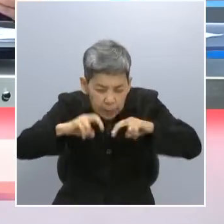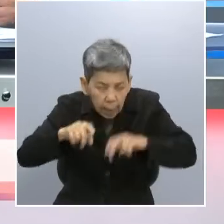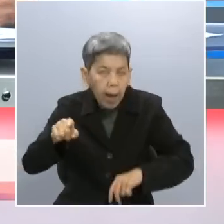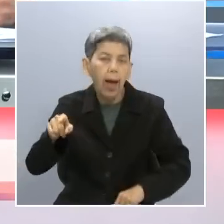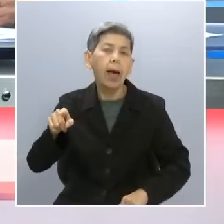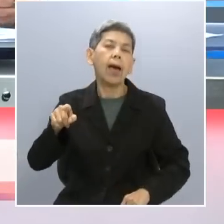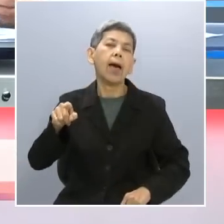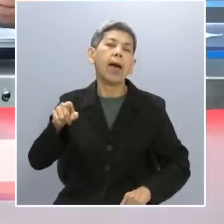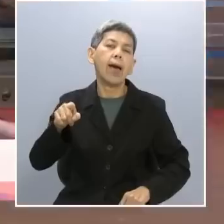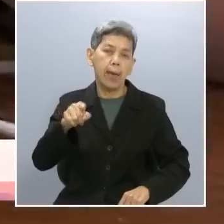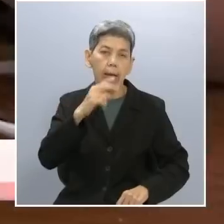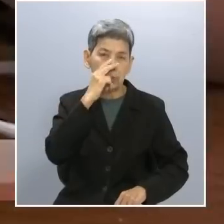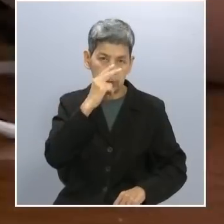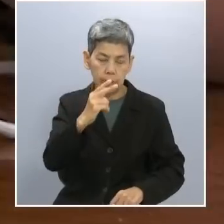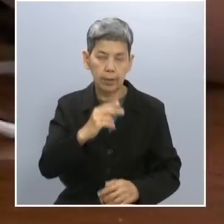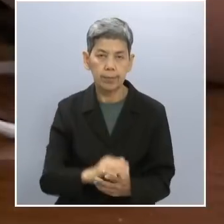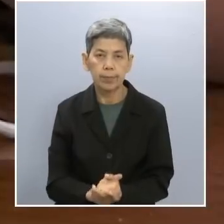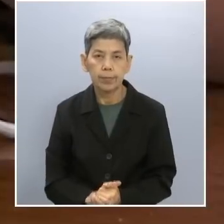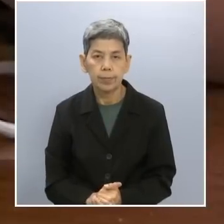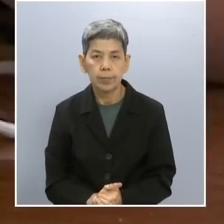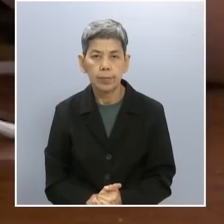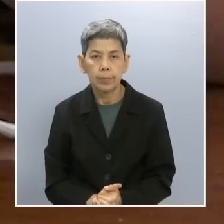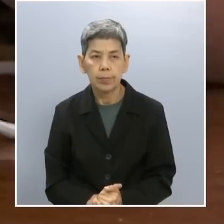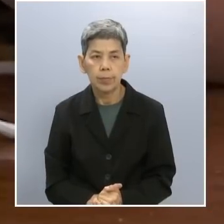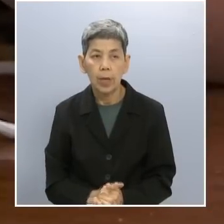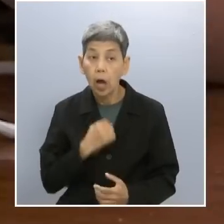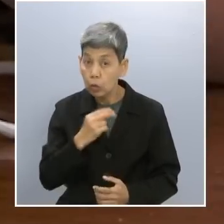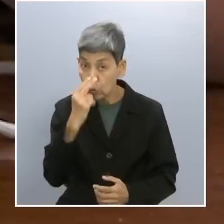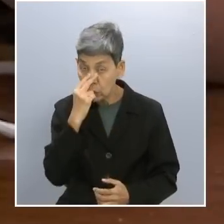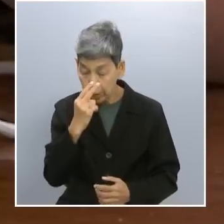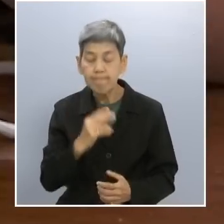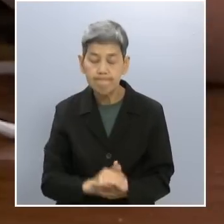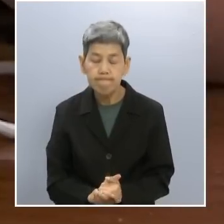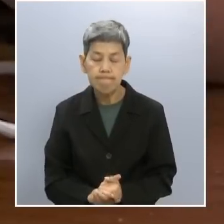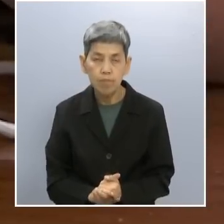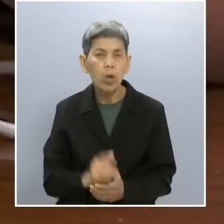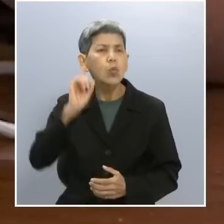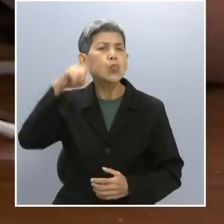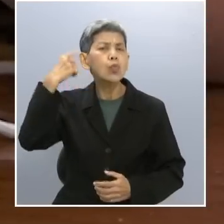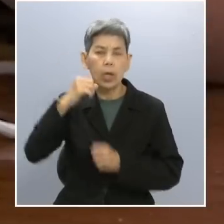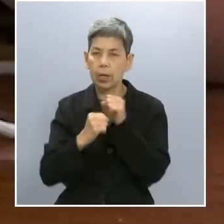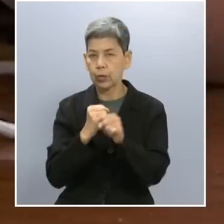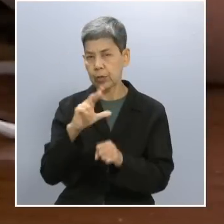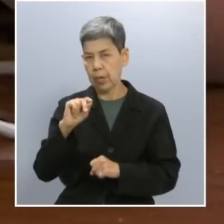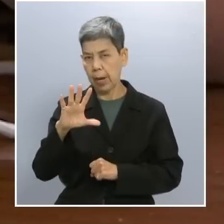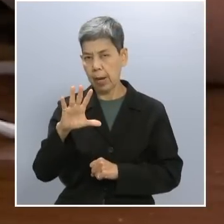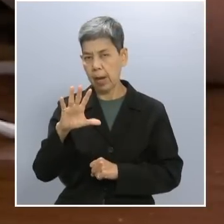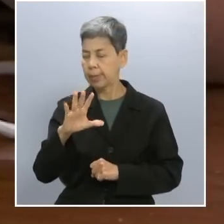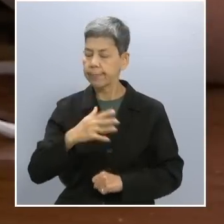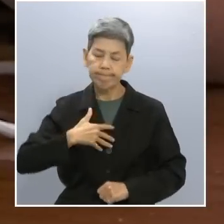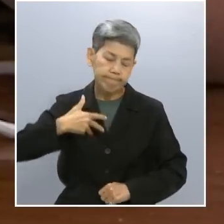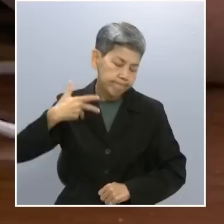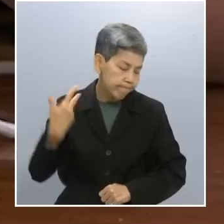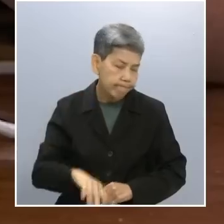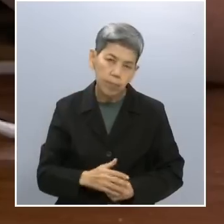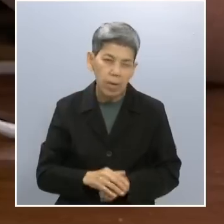อ้าวลองไปดูหน่อยนะฮะมีนะครับก็คือคุณผู้หญิงวัย 35ปีนะฮะเหลืออดเหลือเกินครับ